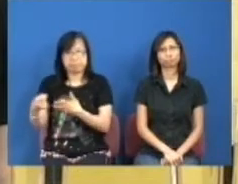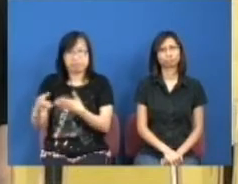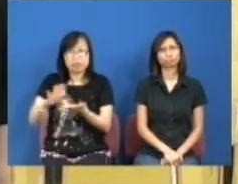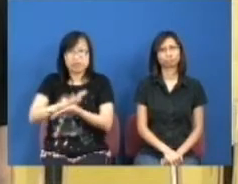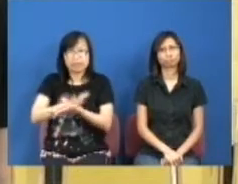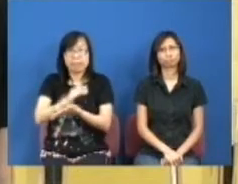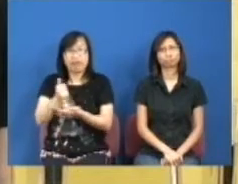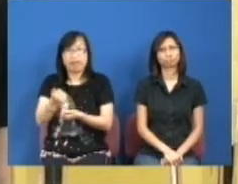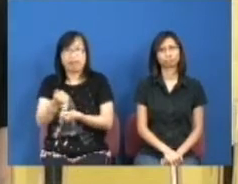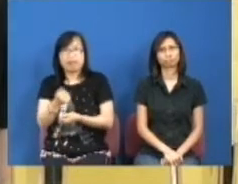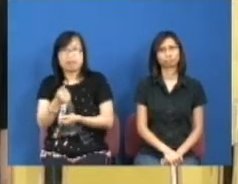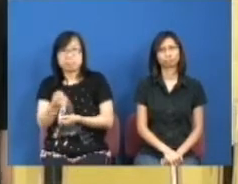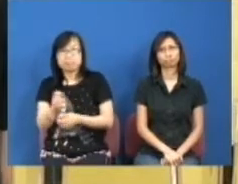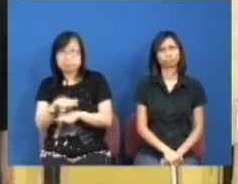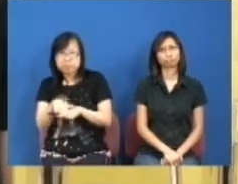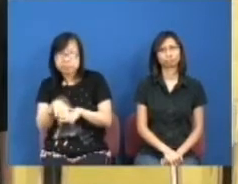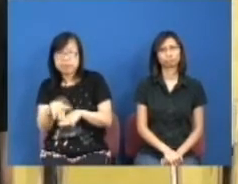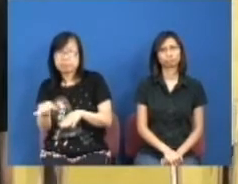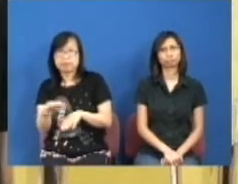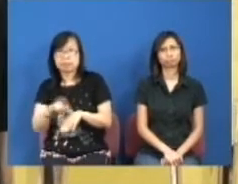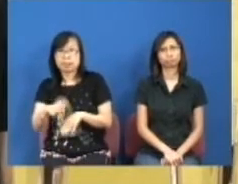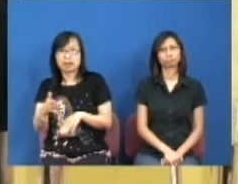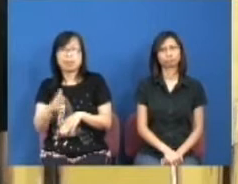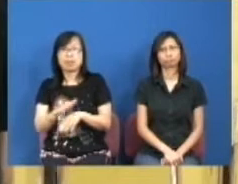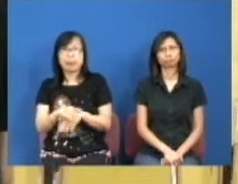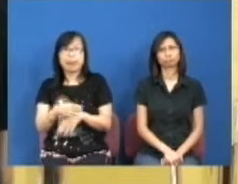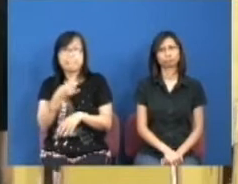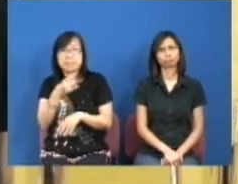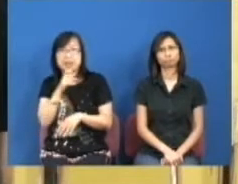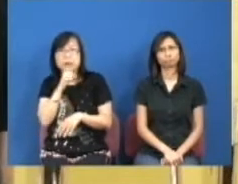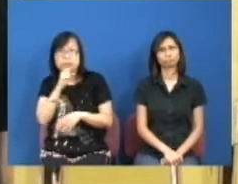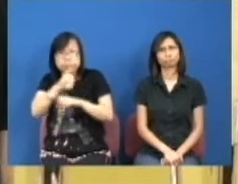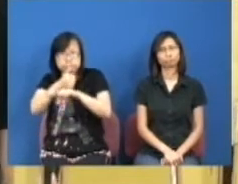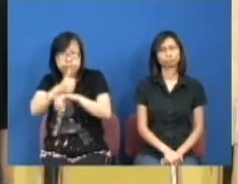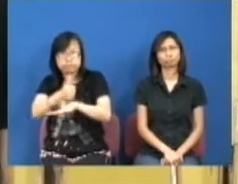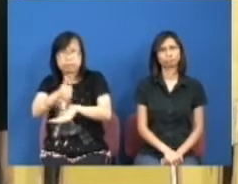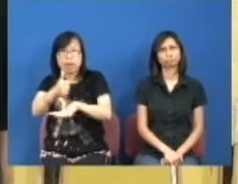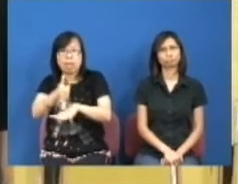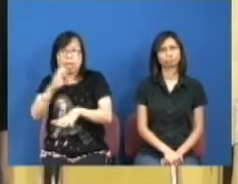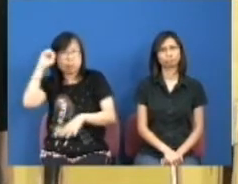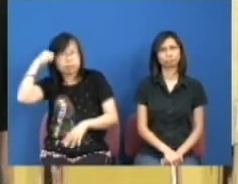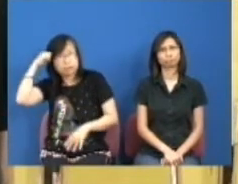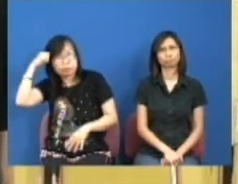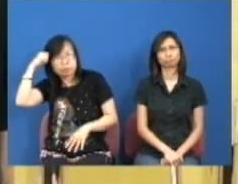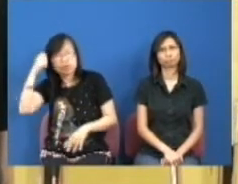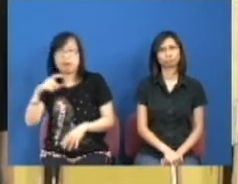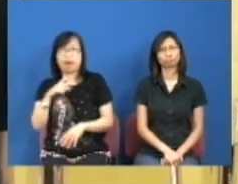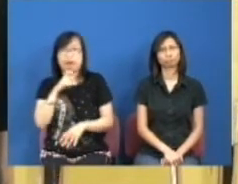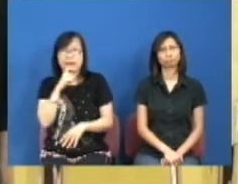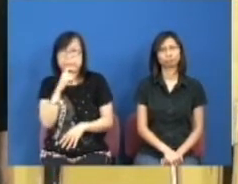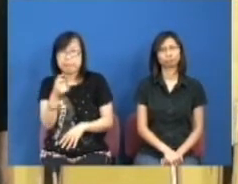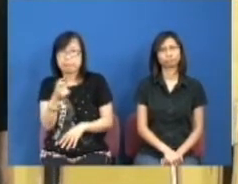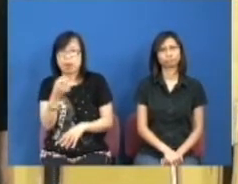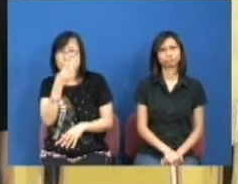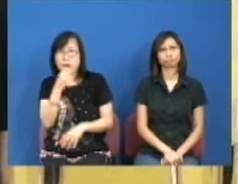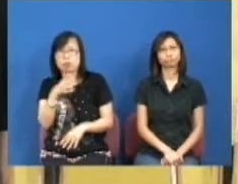嘅睇到嘅現象啦。咁但係咧就未有一個比較有系統嘅研究去睇究竟喺香港